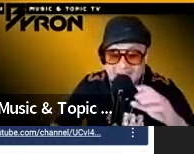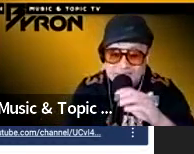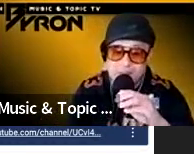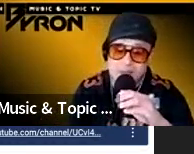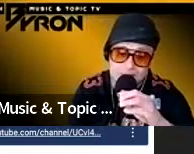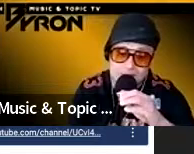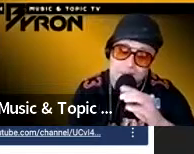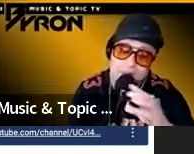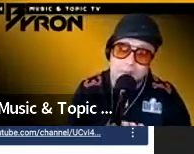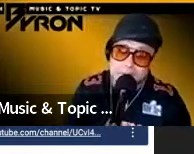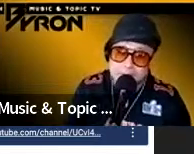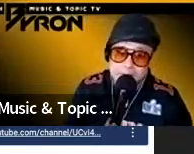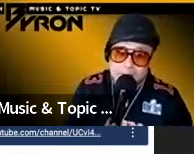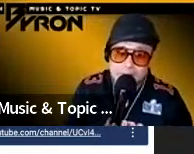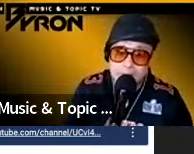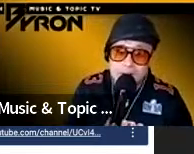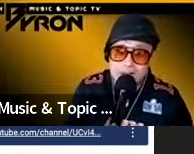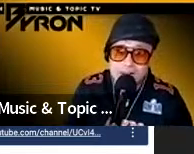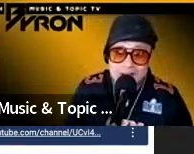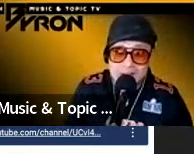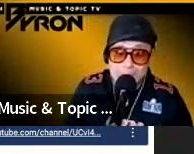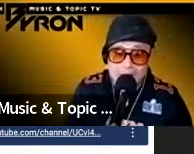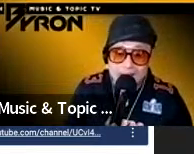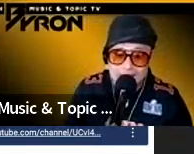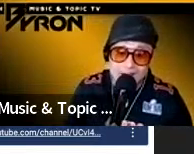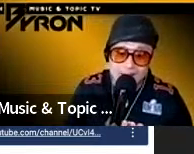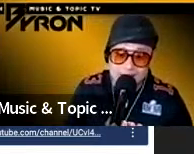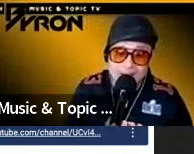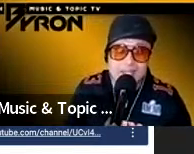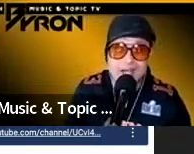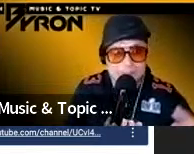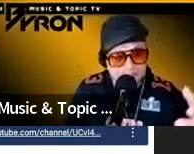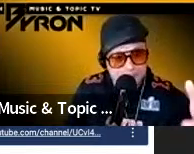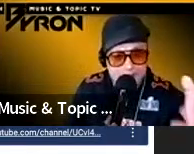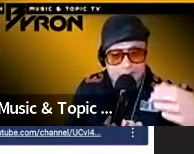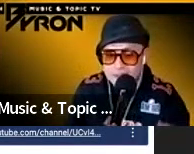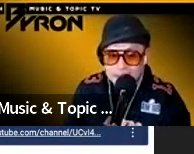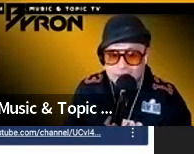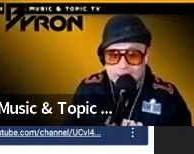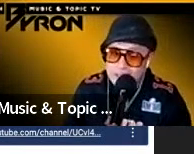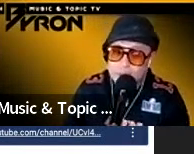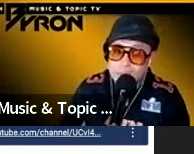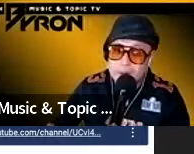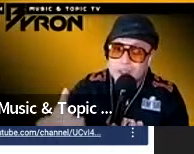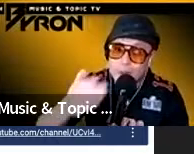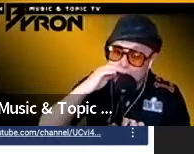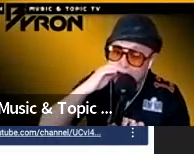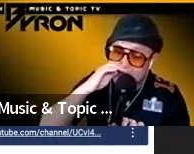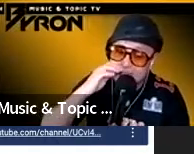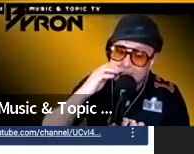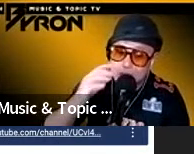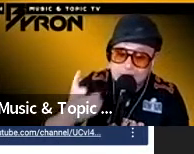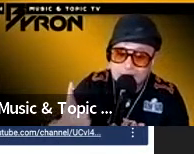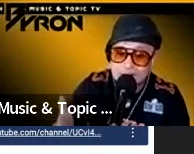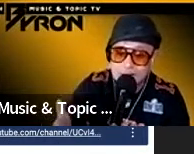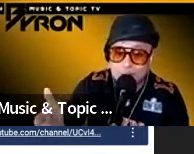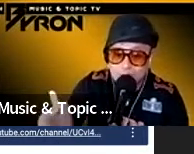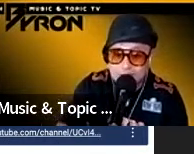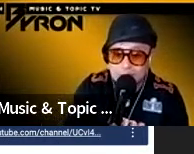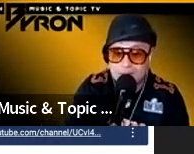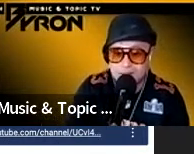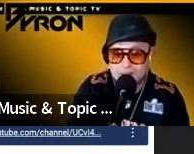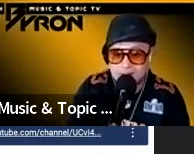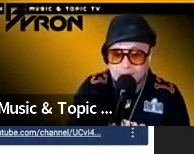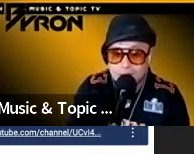Yan ang sinasabi ko. Yung mga naniniwala dyan, ayan. Tingnan nyo, press conference to kanina,